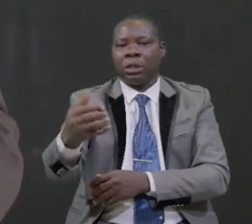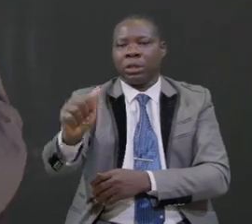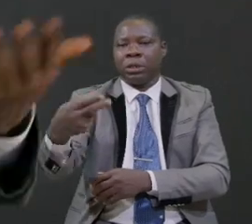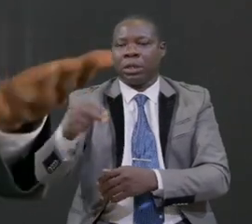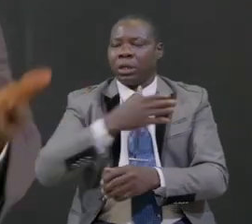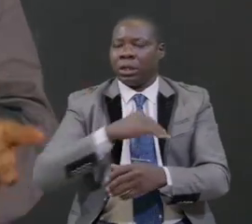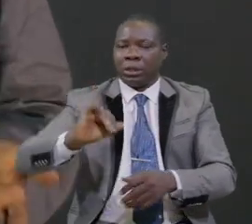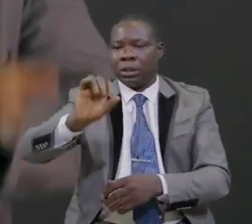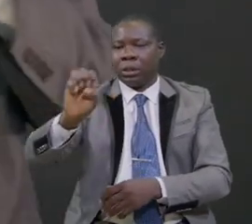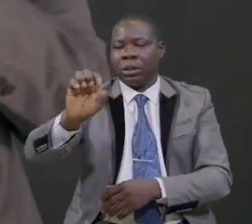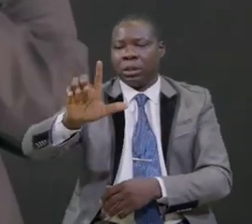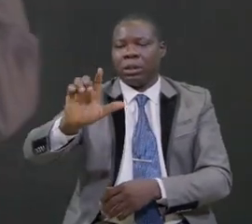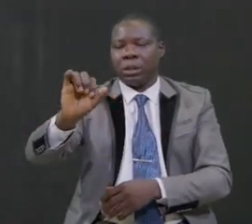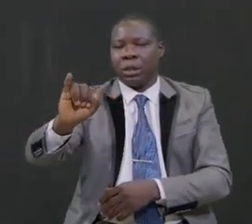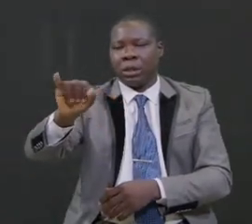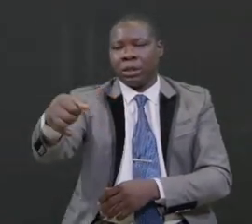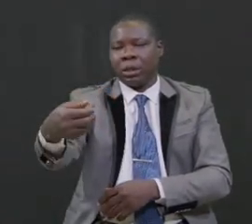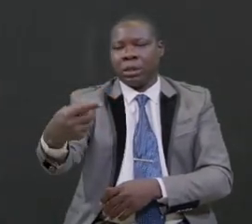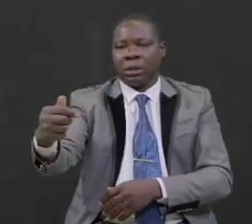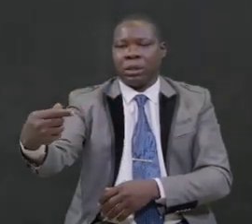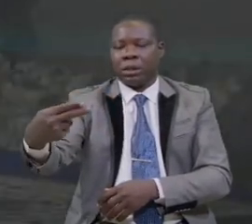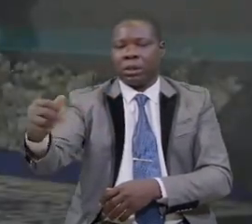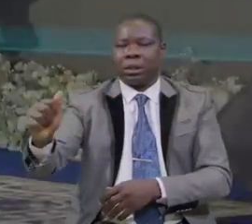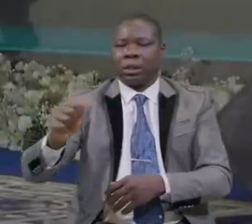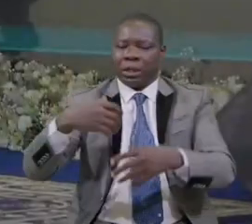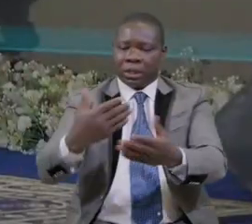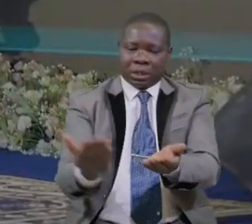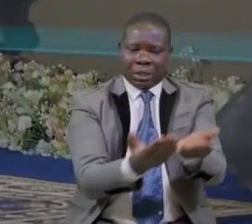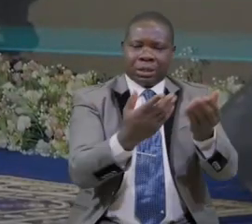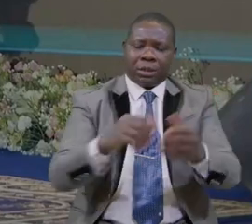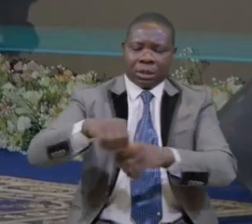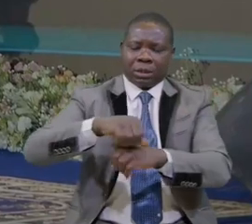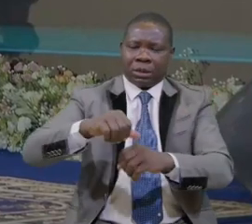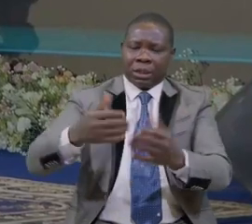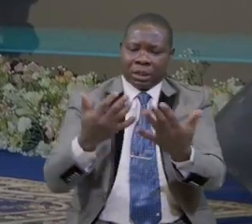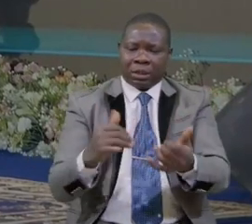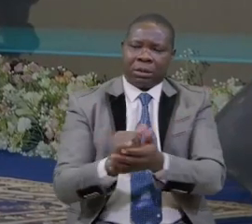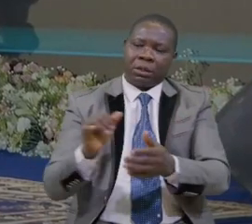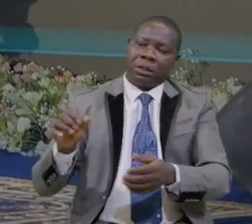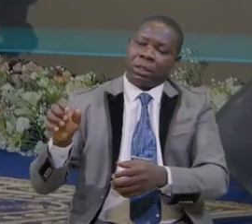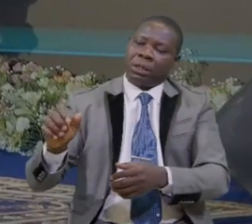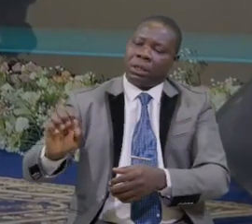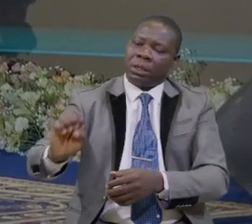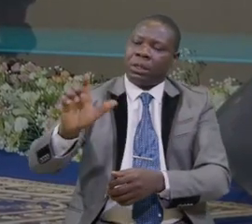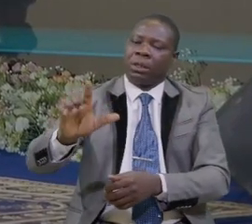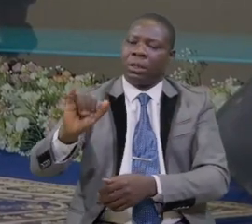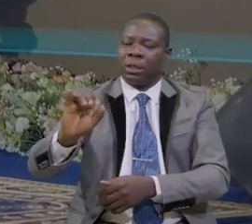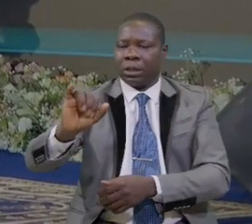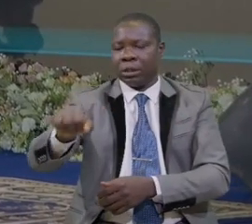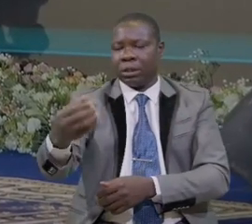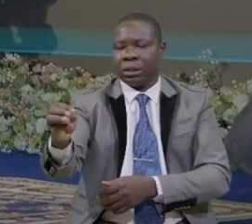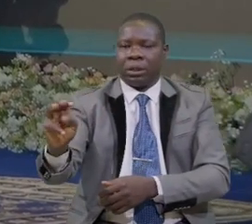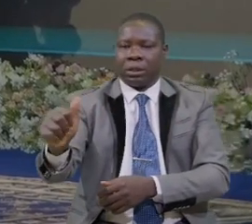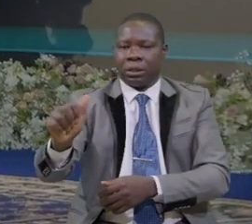Et Élie avait l'onction. Maintenant, quand il était sur le point d'être enlevé, sans voir la